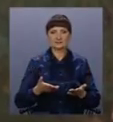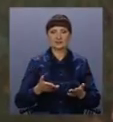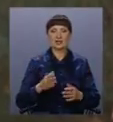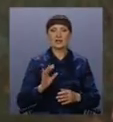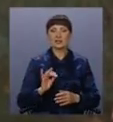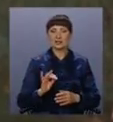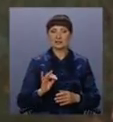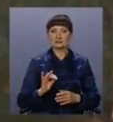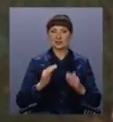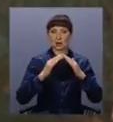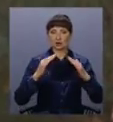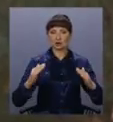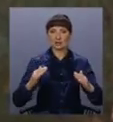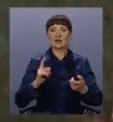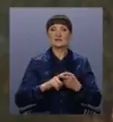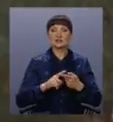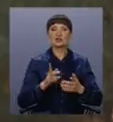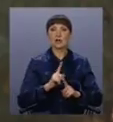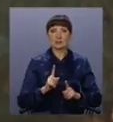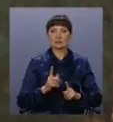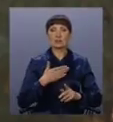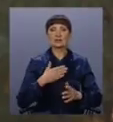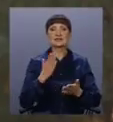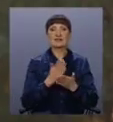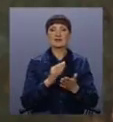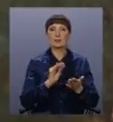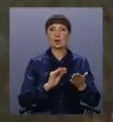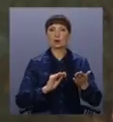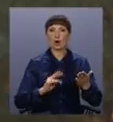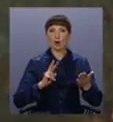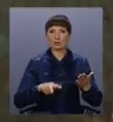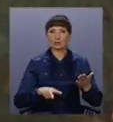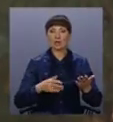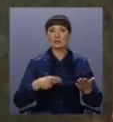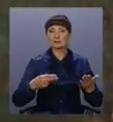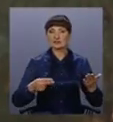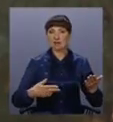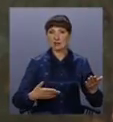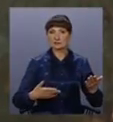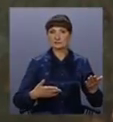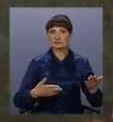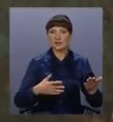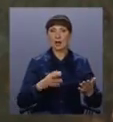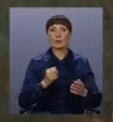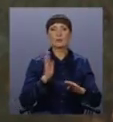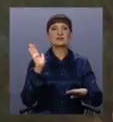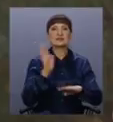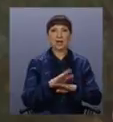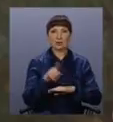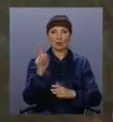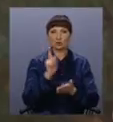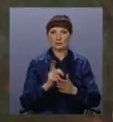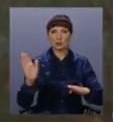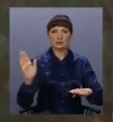крыше с чем был составлен протокол и вот она подписание по предписанию он должен был